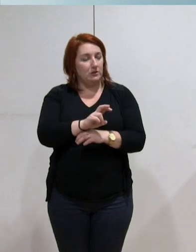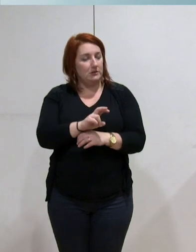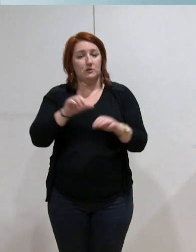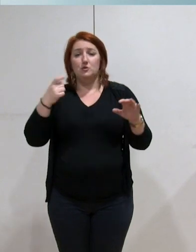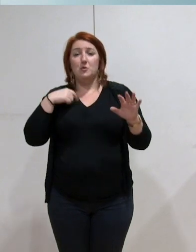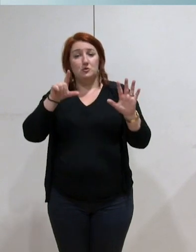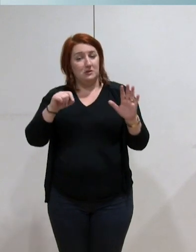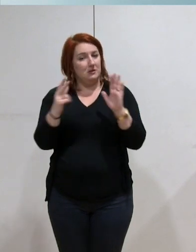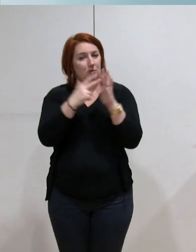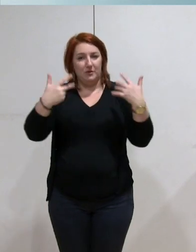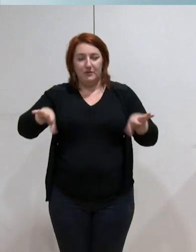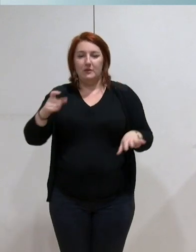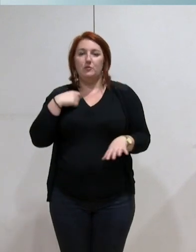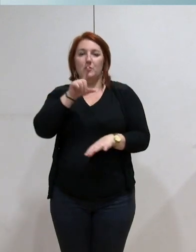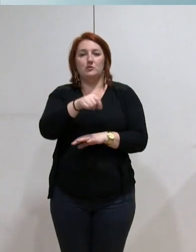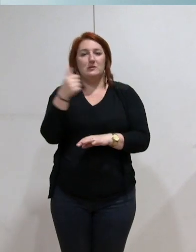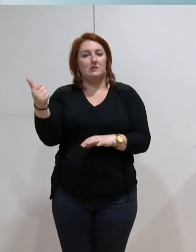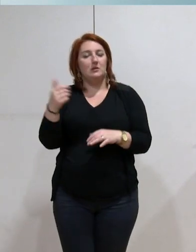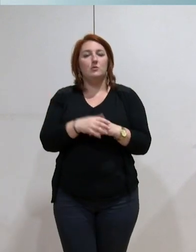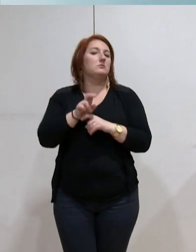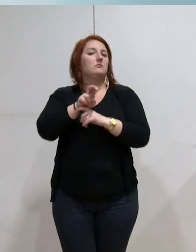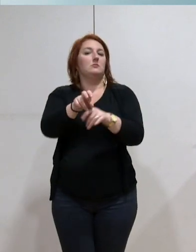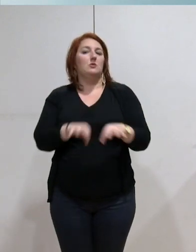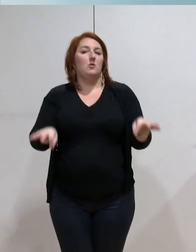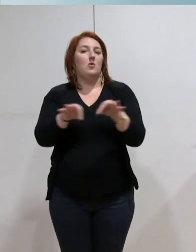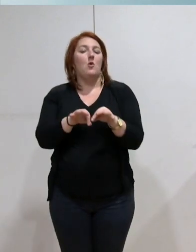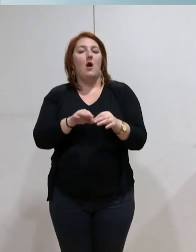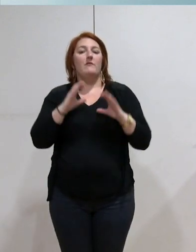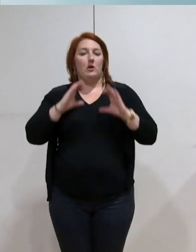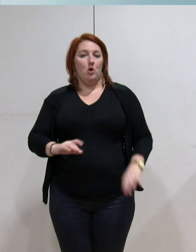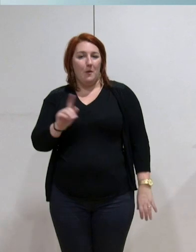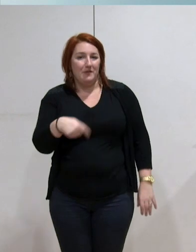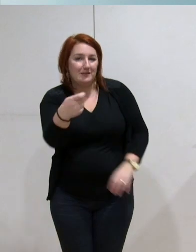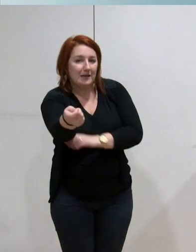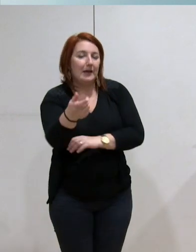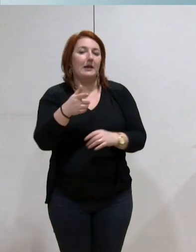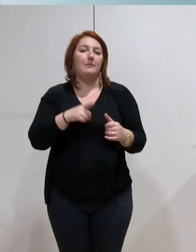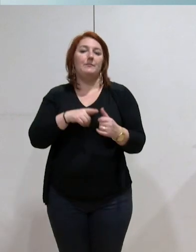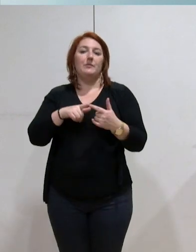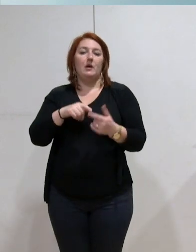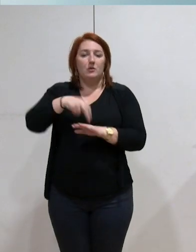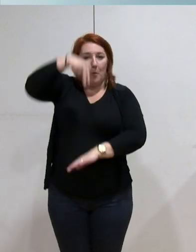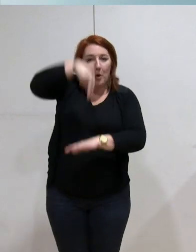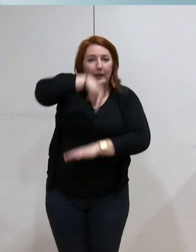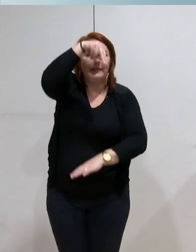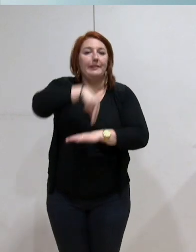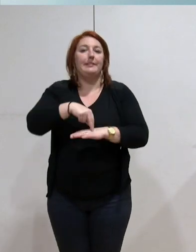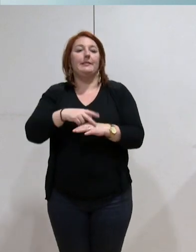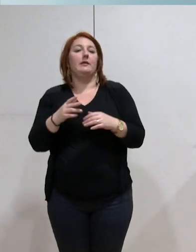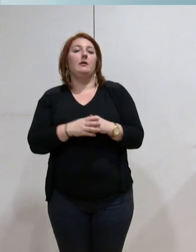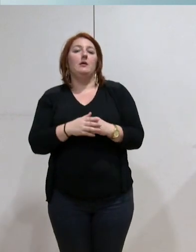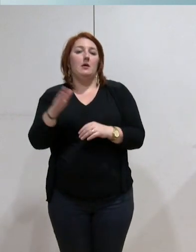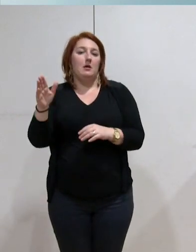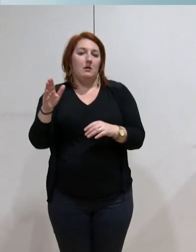71 des mises à disposition de locaux avec le club desrim Parmentier avec le trampoline club du Dauphiné avec les sentinelles des Alpes avec le grenob